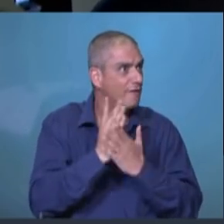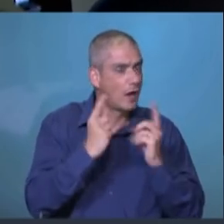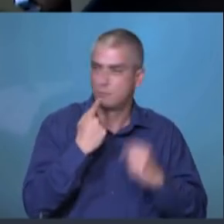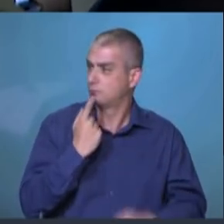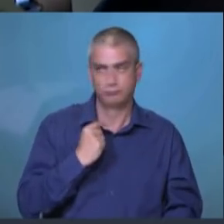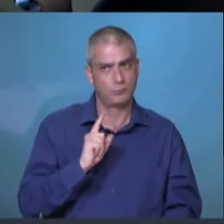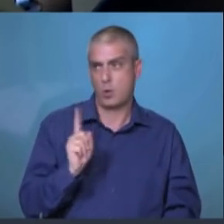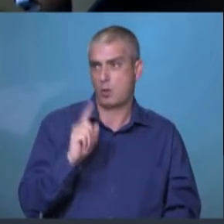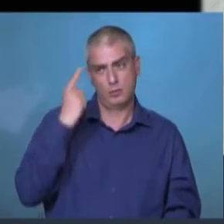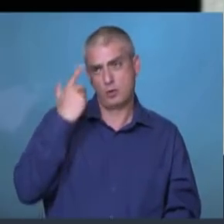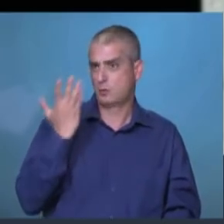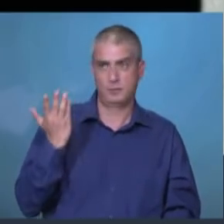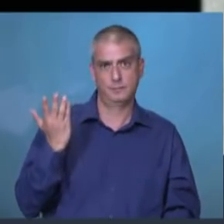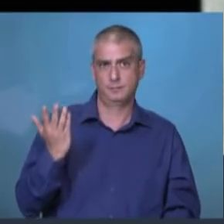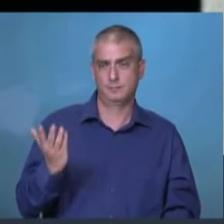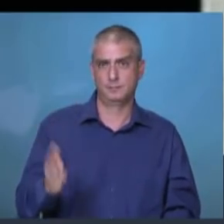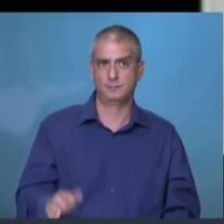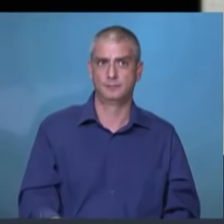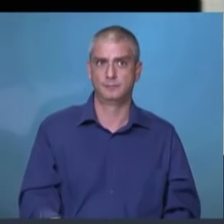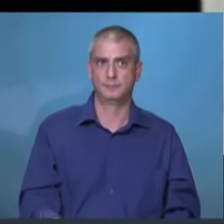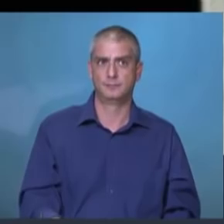לא. לא. כן.